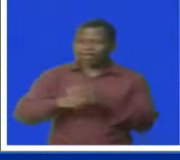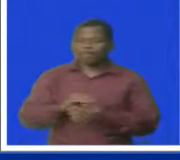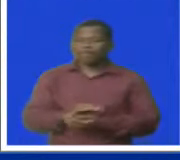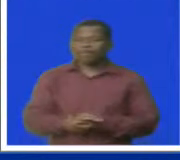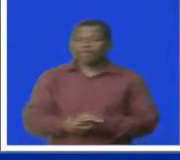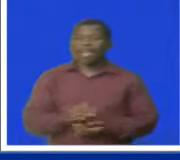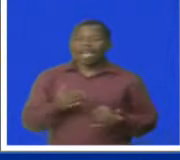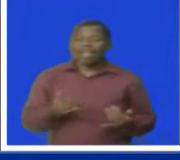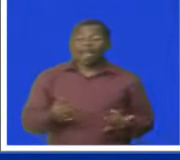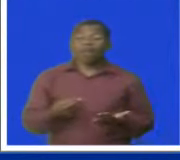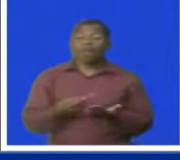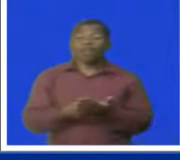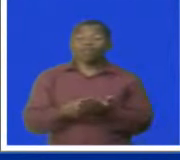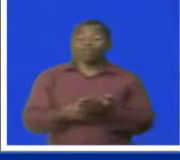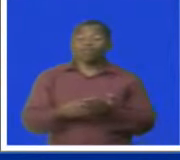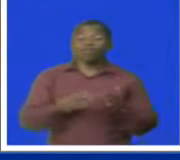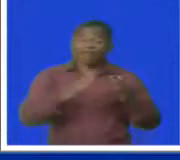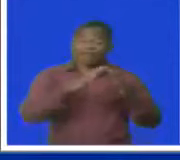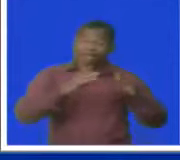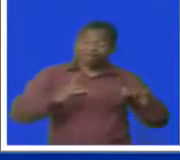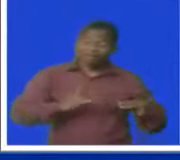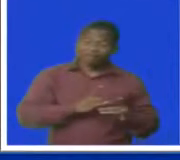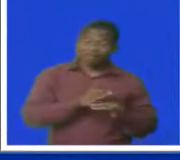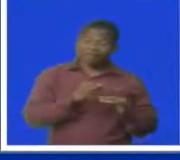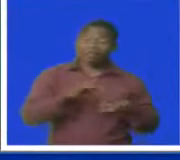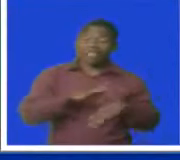ngemkhuhlane i-COVID-19.